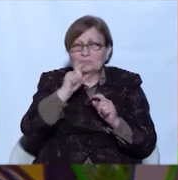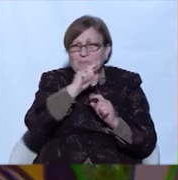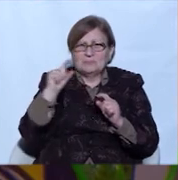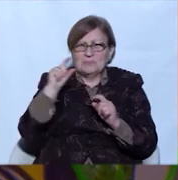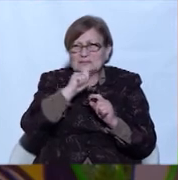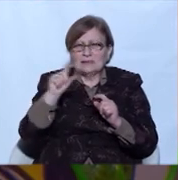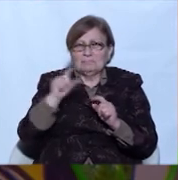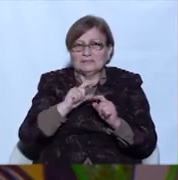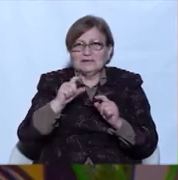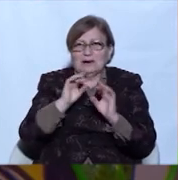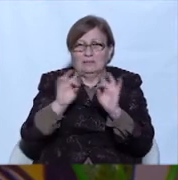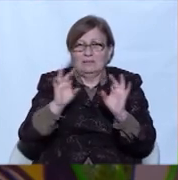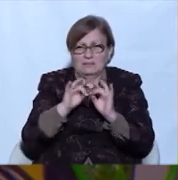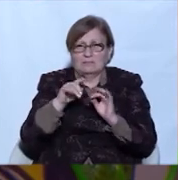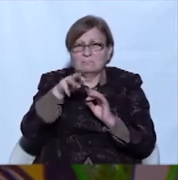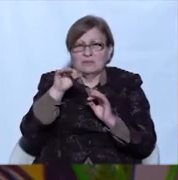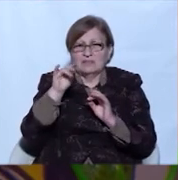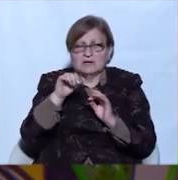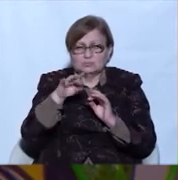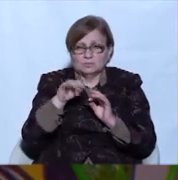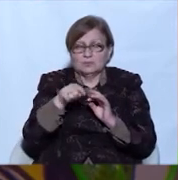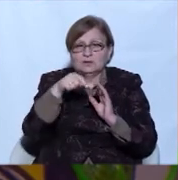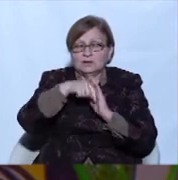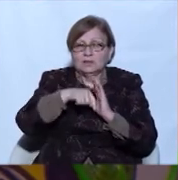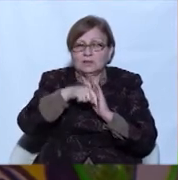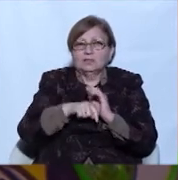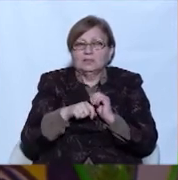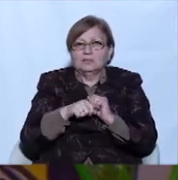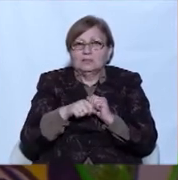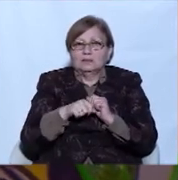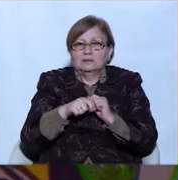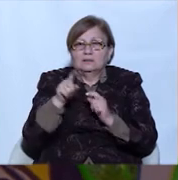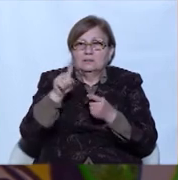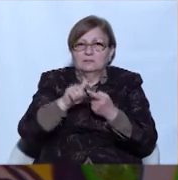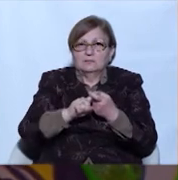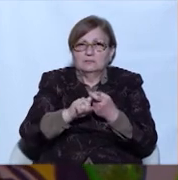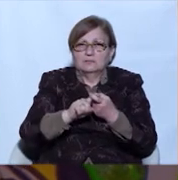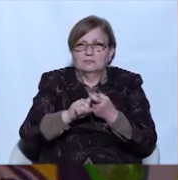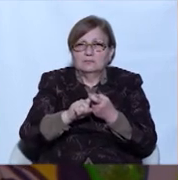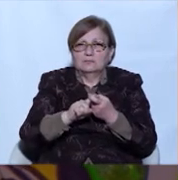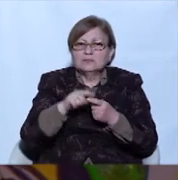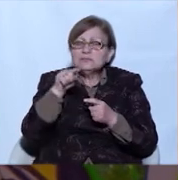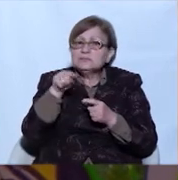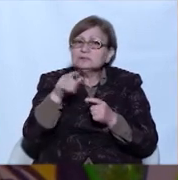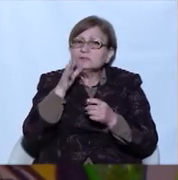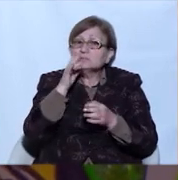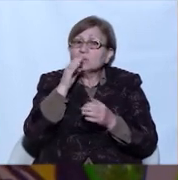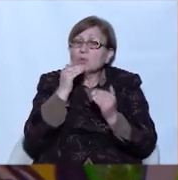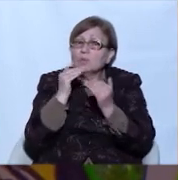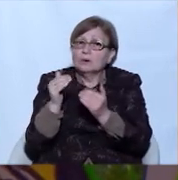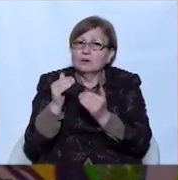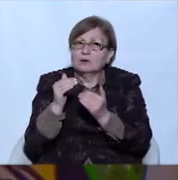პატარ-პატარა მინიატურა, რომელიც წარმოადგენს ამ ნოველას, უკავშირდება ისეთ დროს,